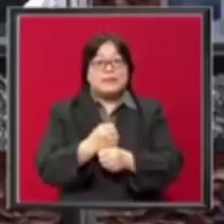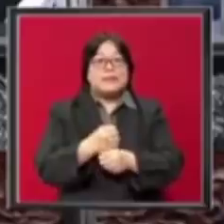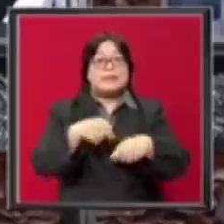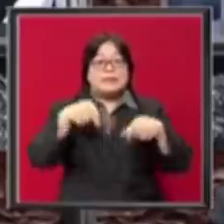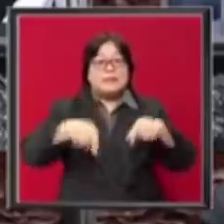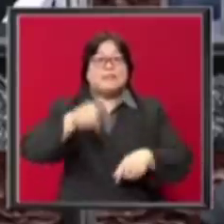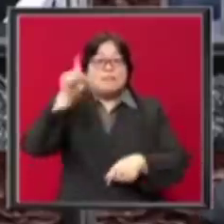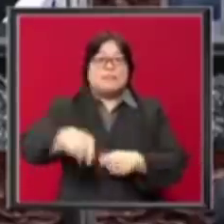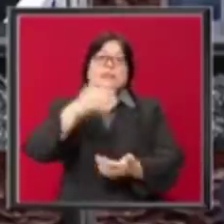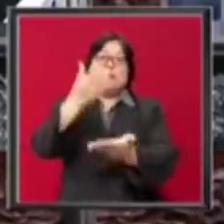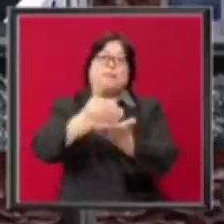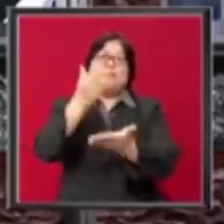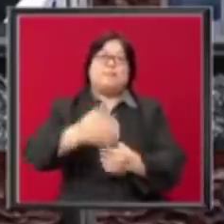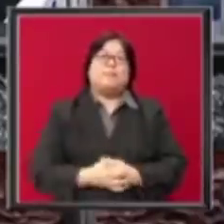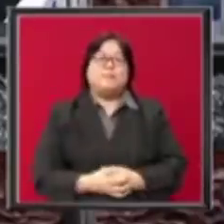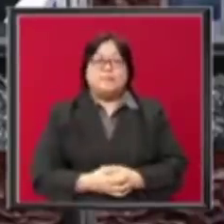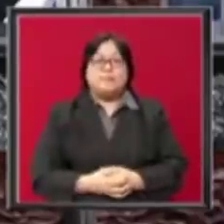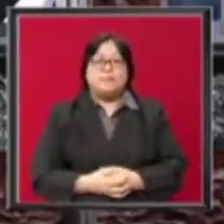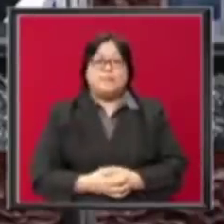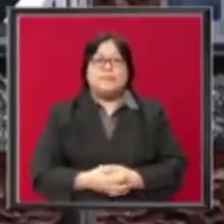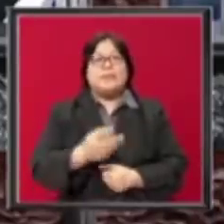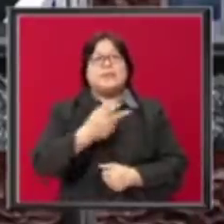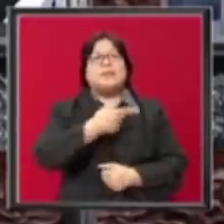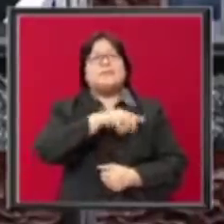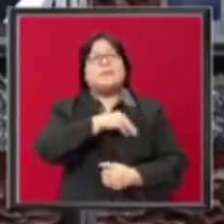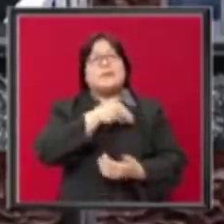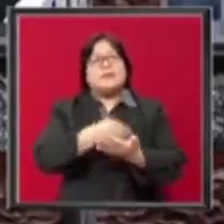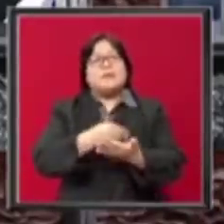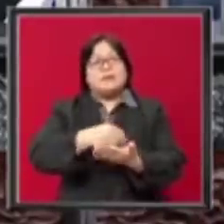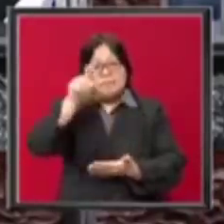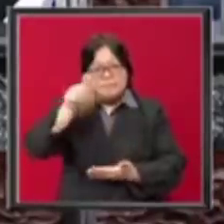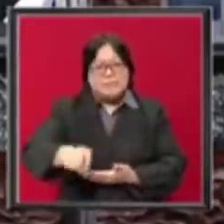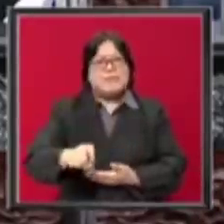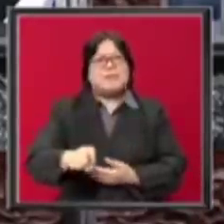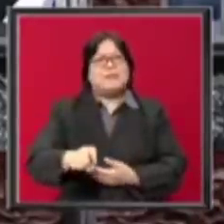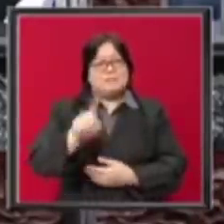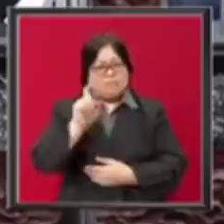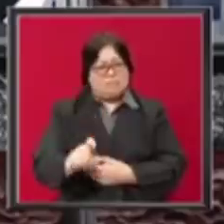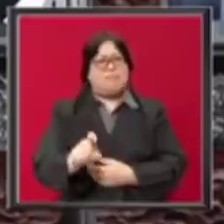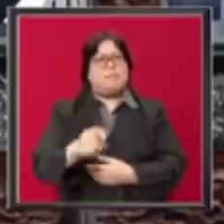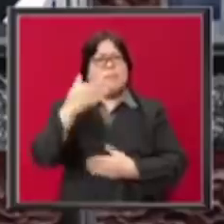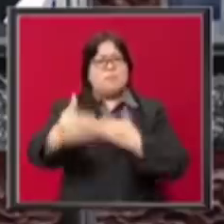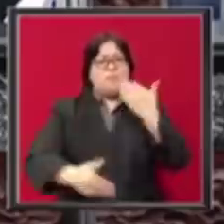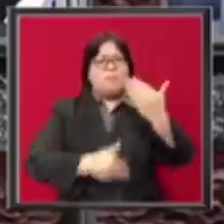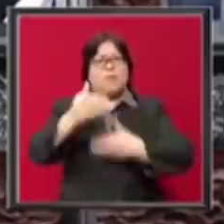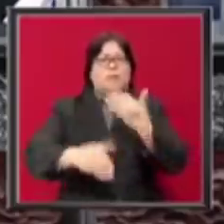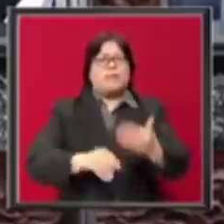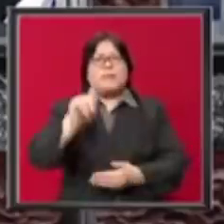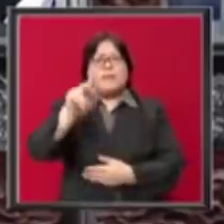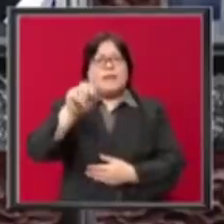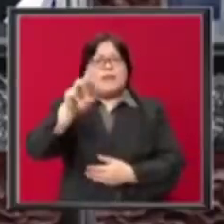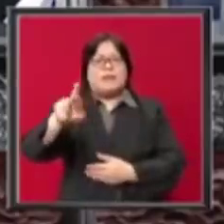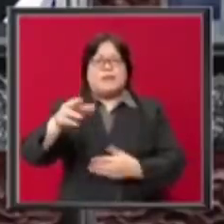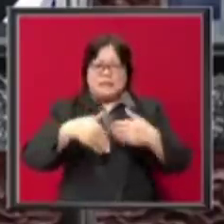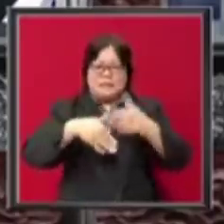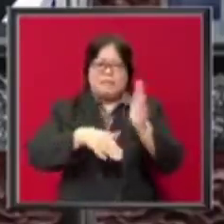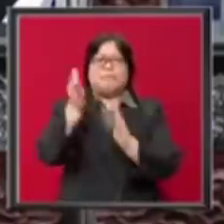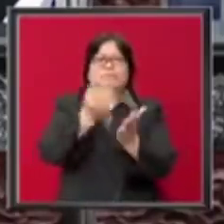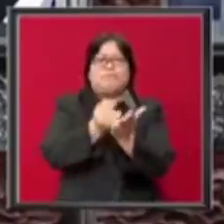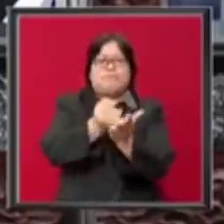begini mesti dihentikan. Kementerian Kewangan mesti pastikan proses tender yang lebih